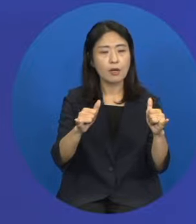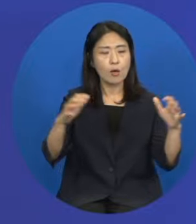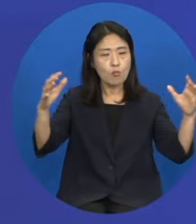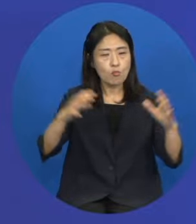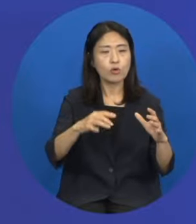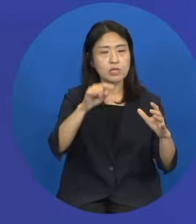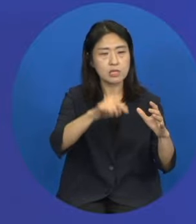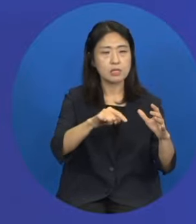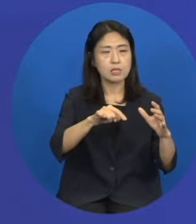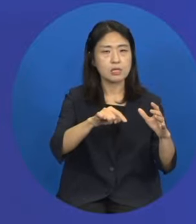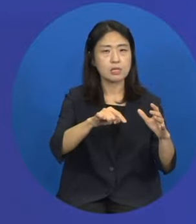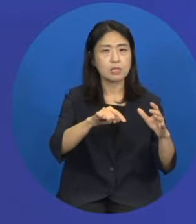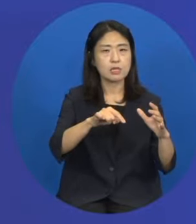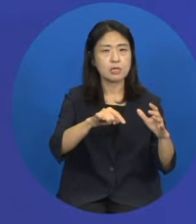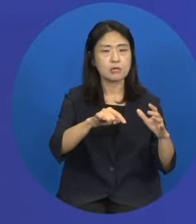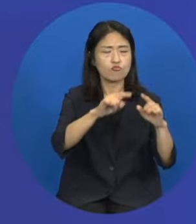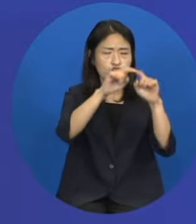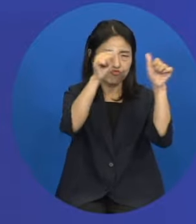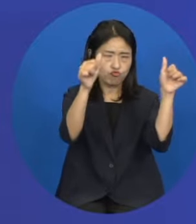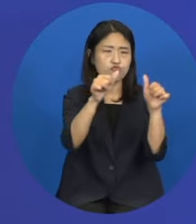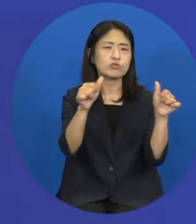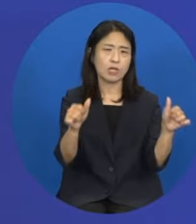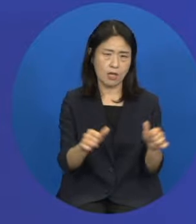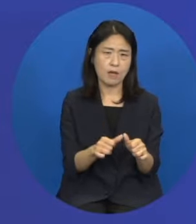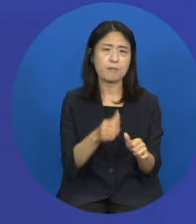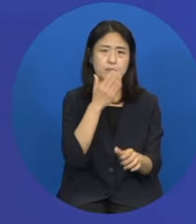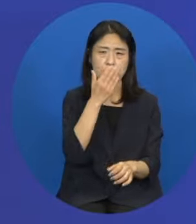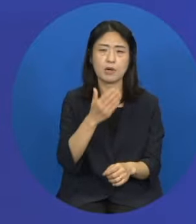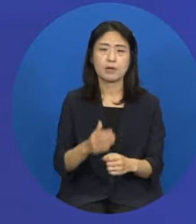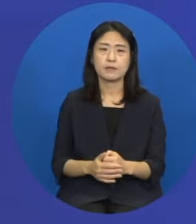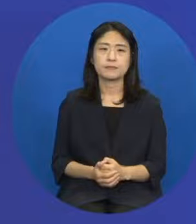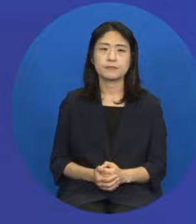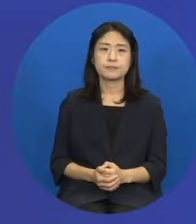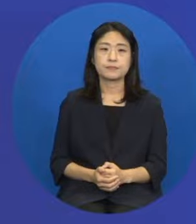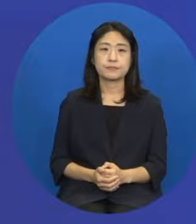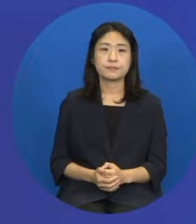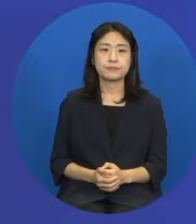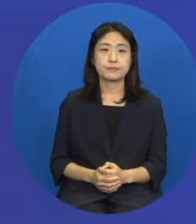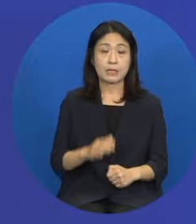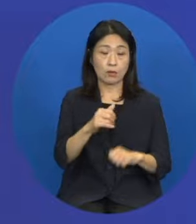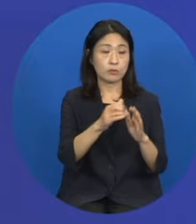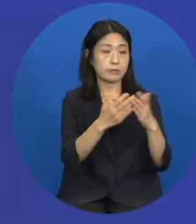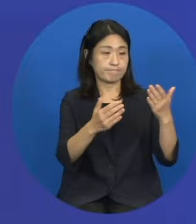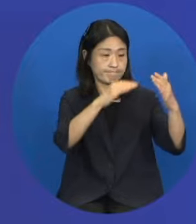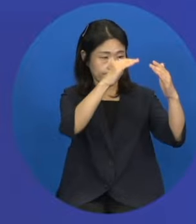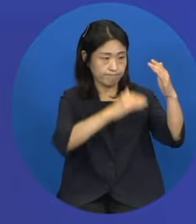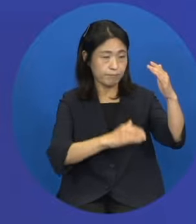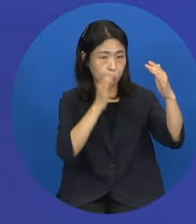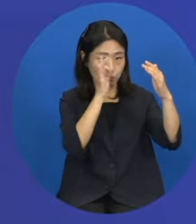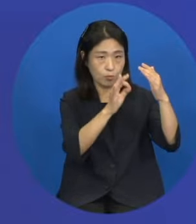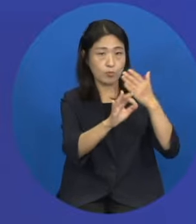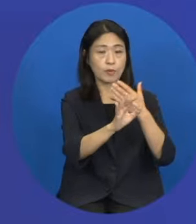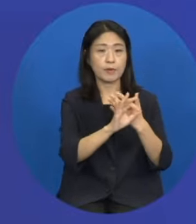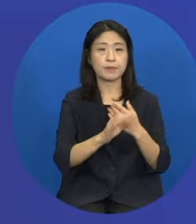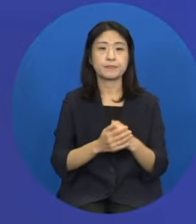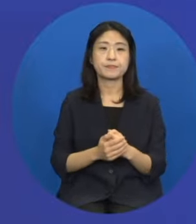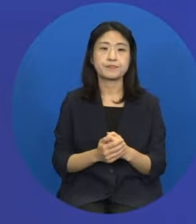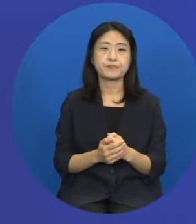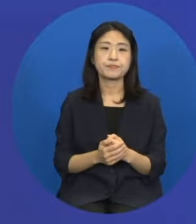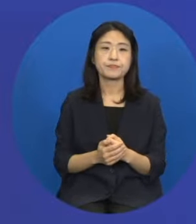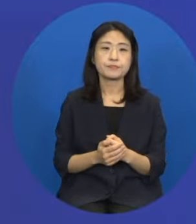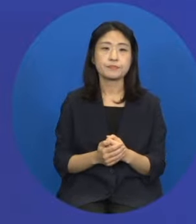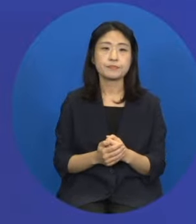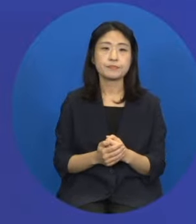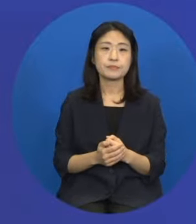수 있다는 위험이 있습니다. 자, 오늘 본문을 한번 보겠습니다. 초대교회에 성도들이